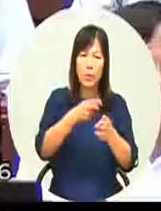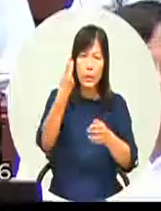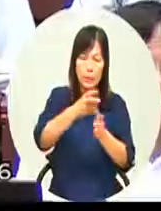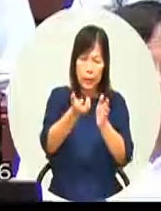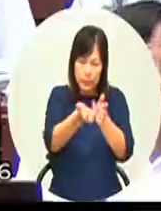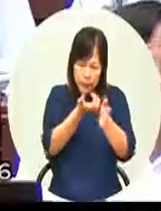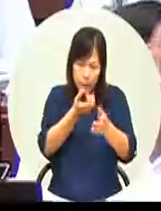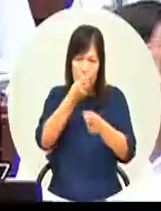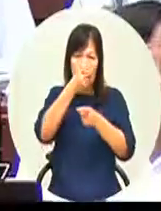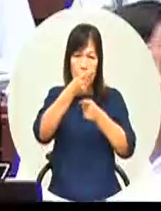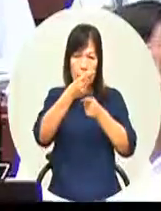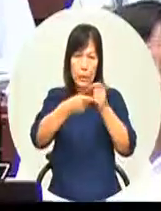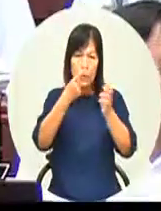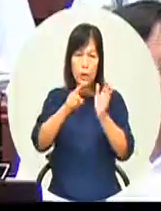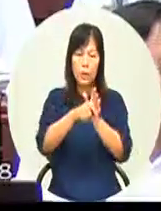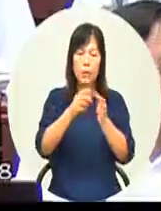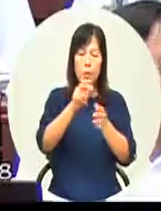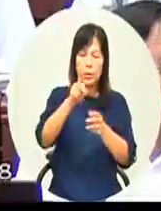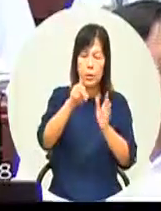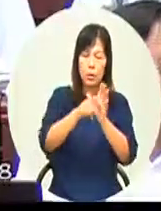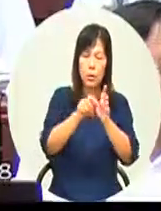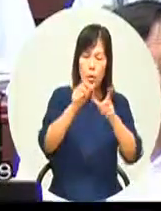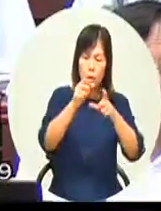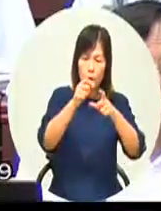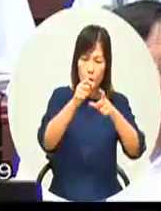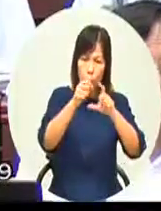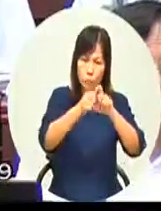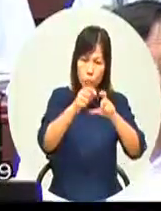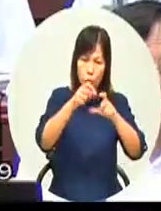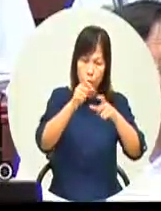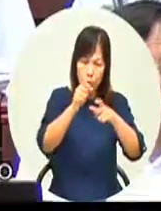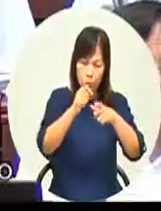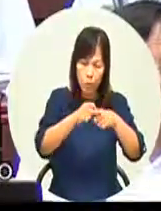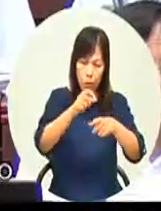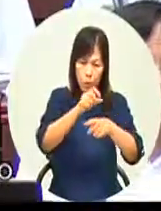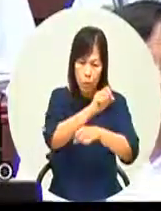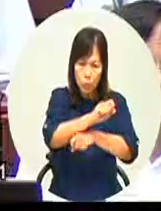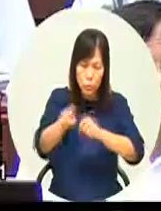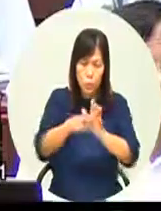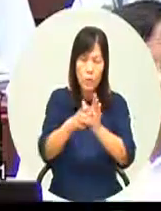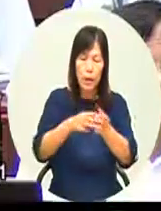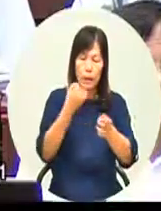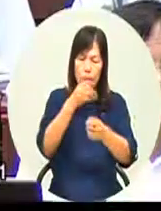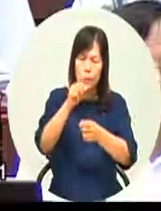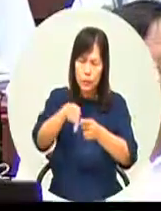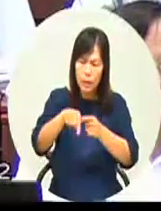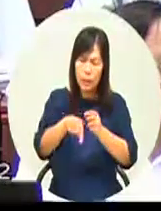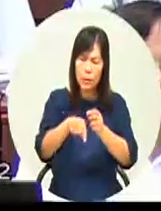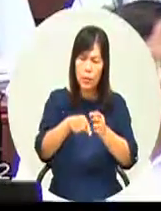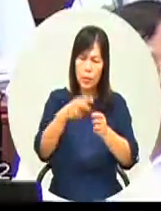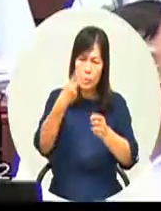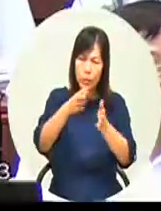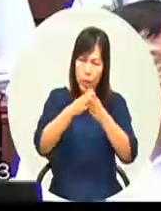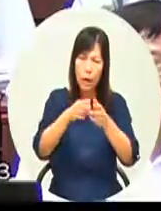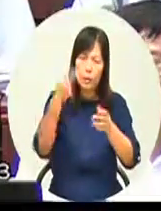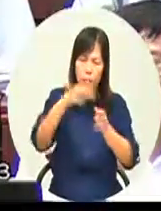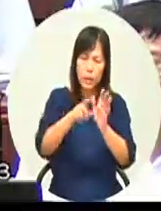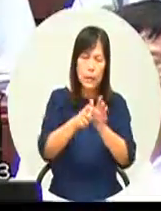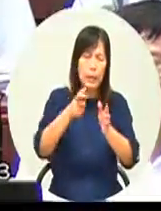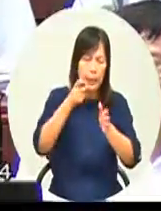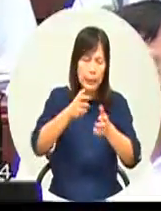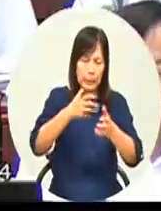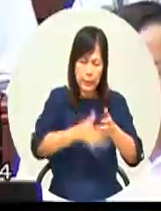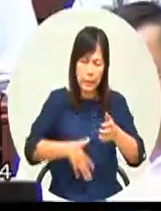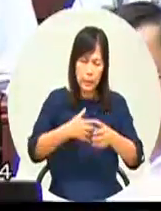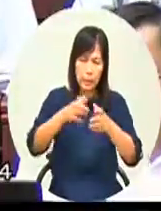年透过区公所请他们呢来提出在地是不是有需要，我们再去做一些硬体建设的部分。